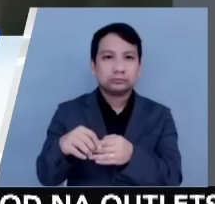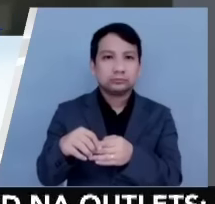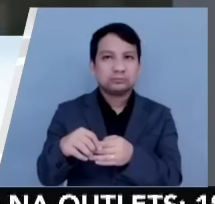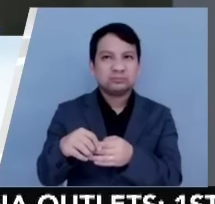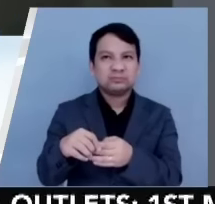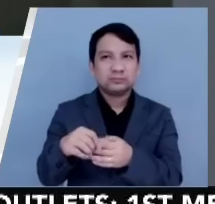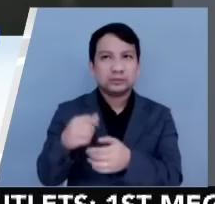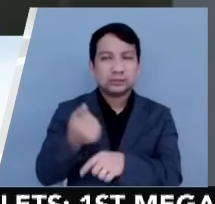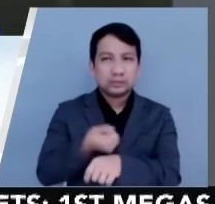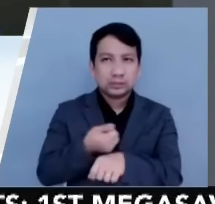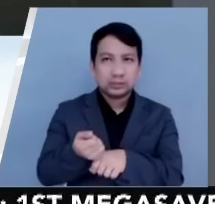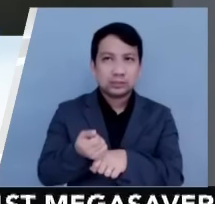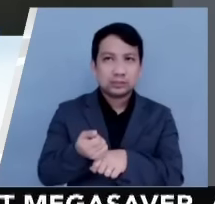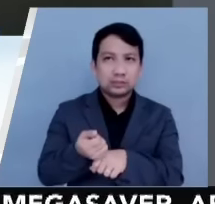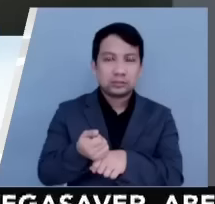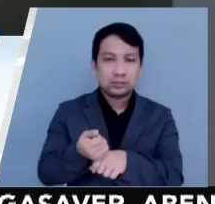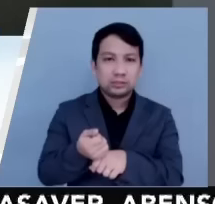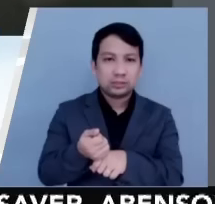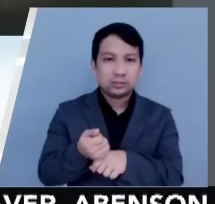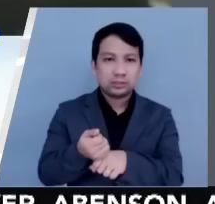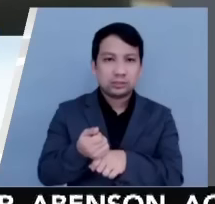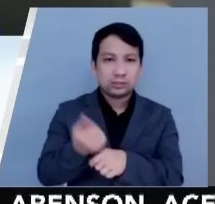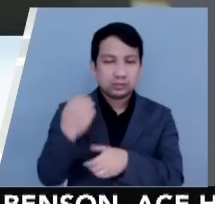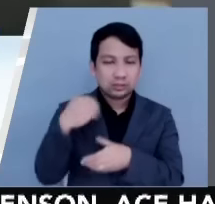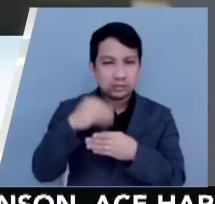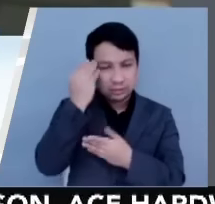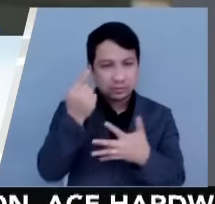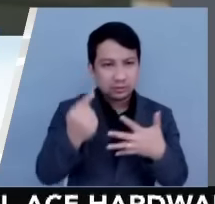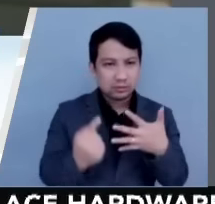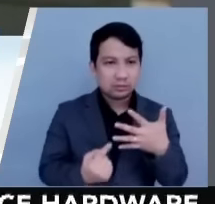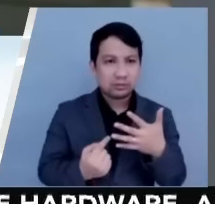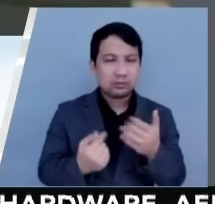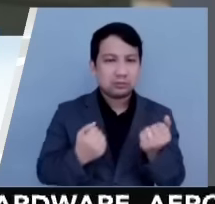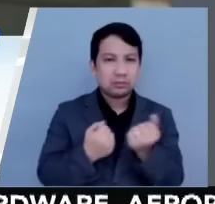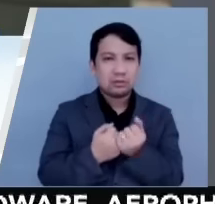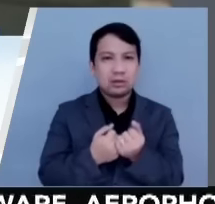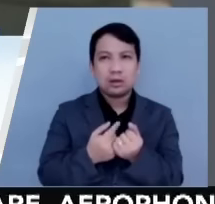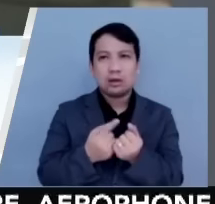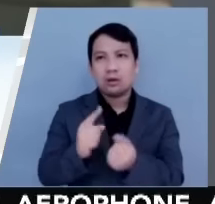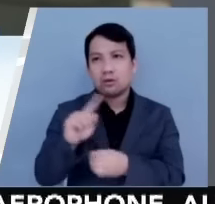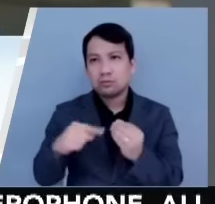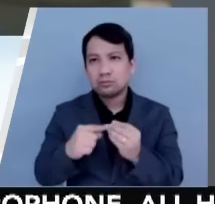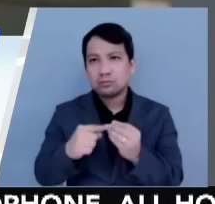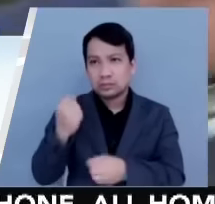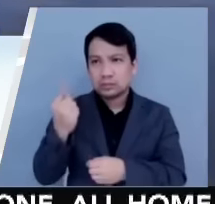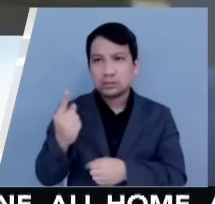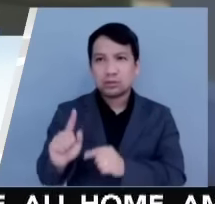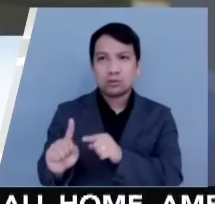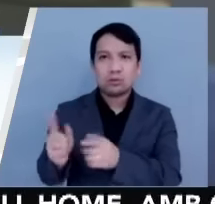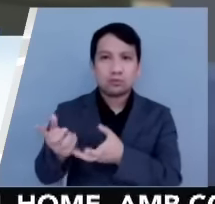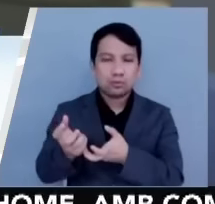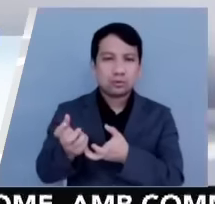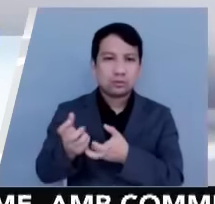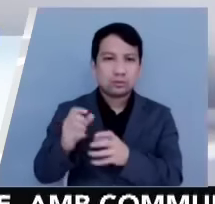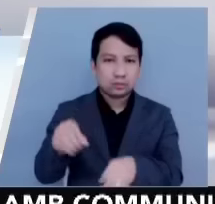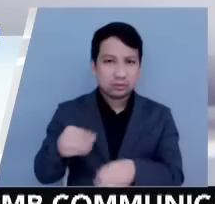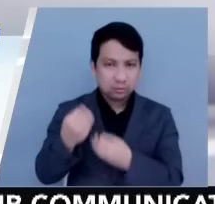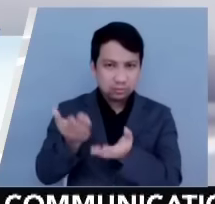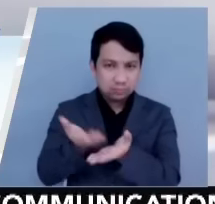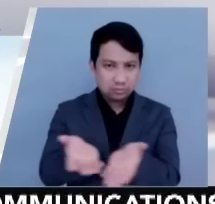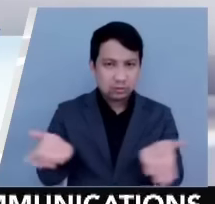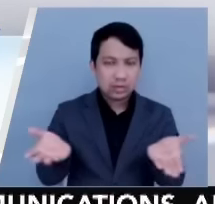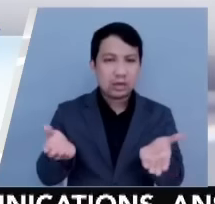a thorough knowledge of each sponsor to understand what he is offering to the plenary.